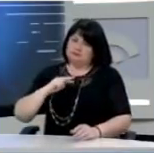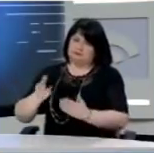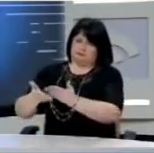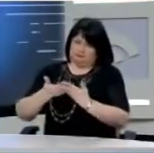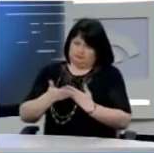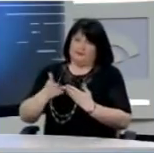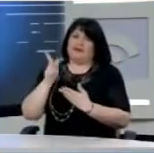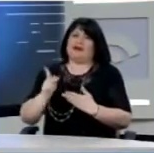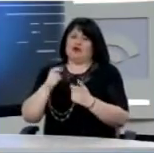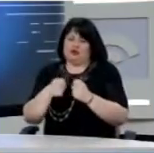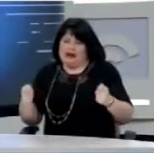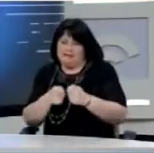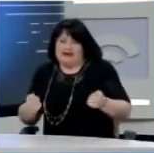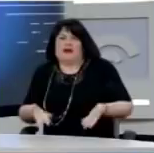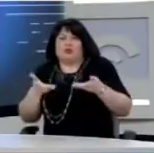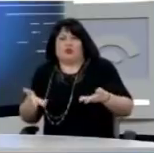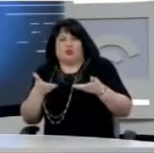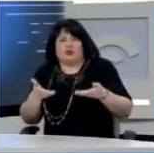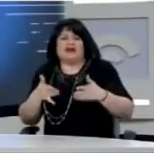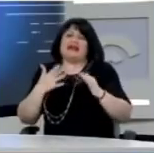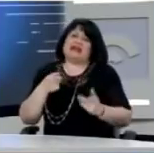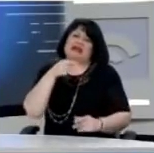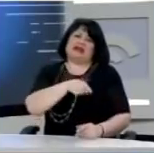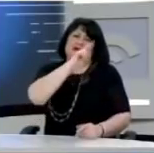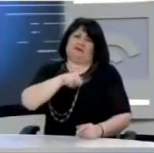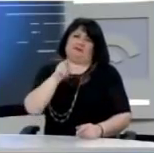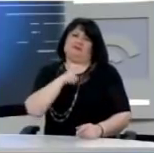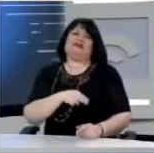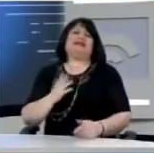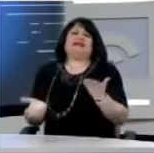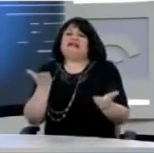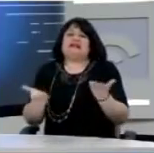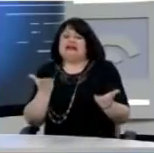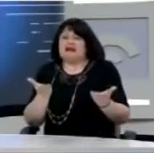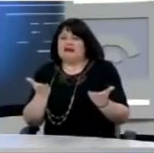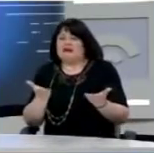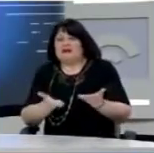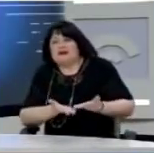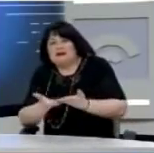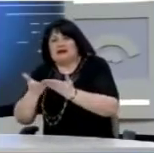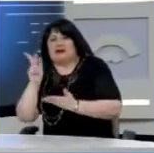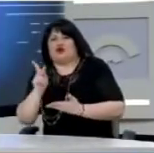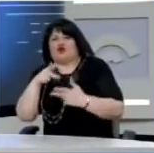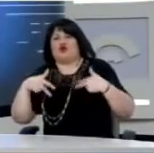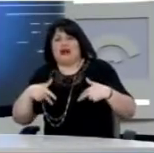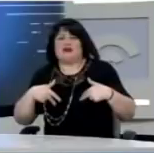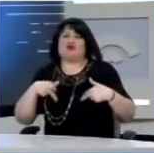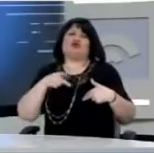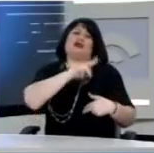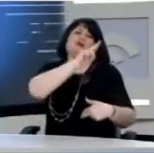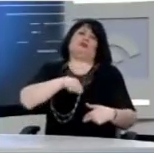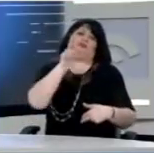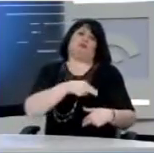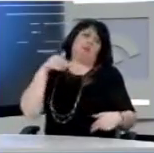μέτρα κοινωνικής στήριξης και ελάφρυνσης ή αν θέλει την ακύρωσή τους. Αν θέλει τη στήριξη του κοινωνικού κράτους ή αν θέλει την κατεδάφισή